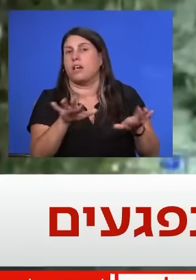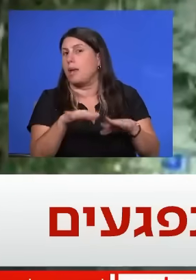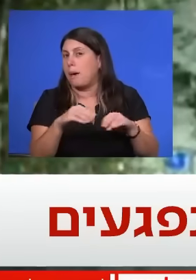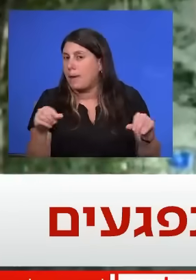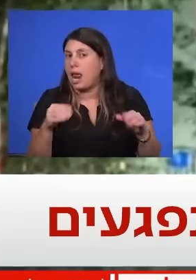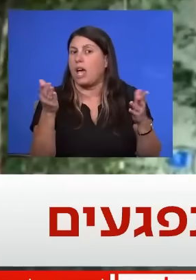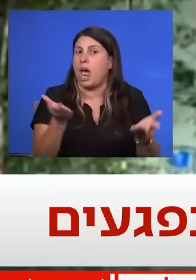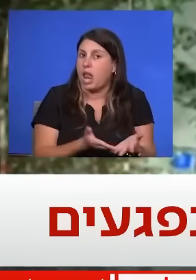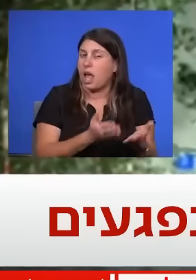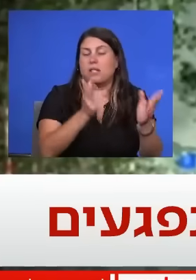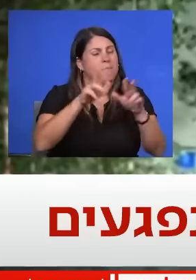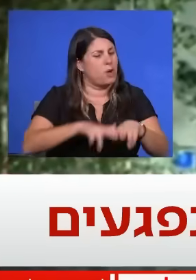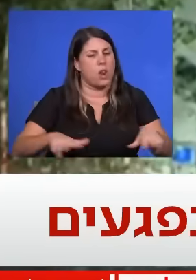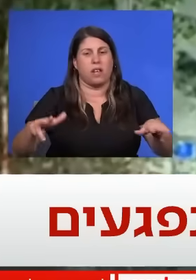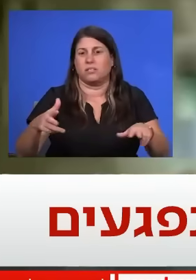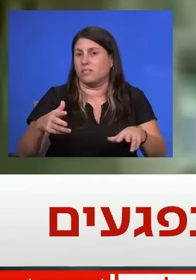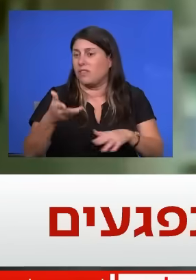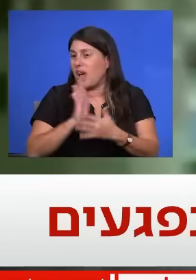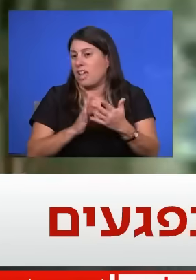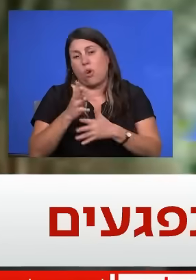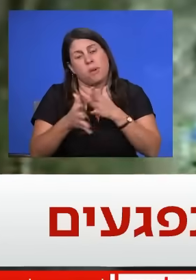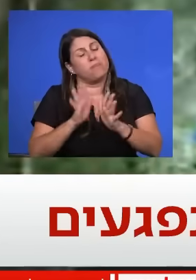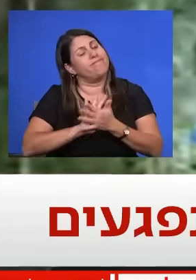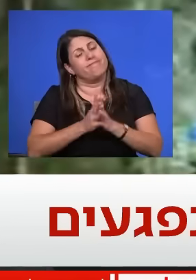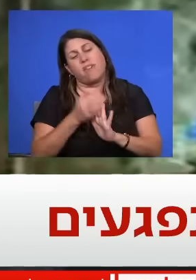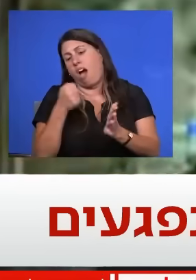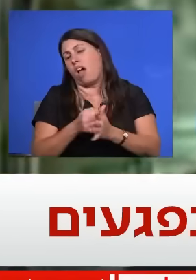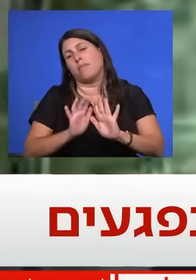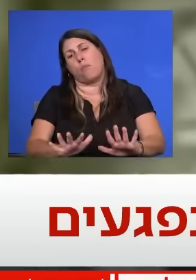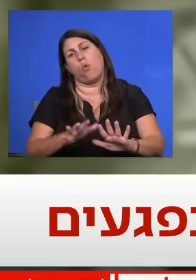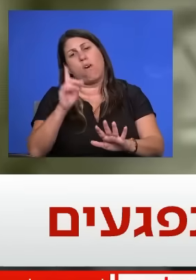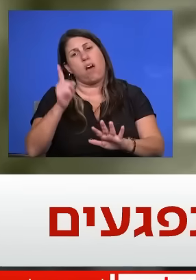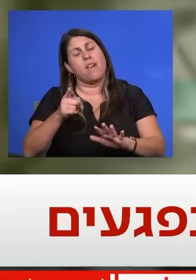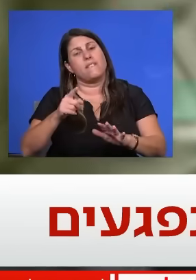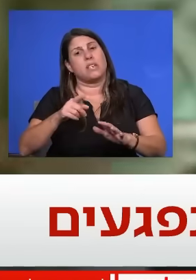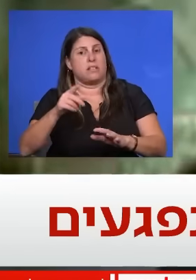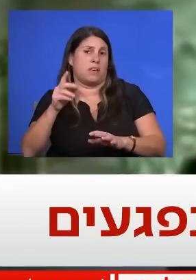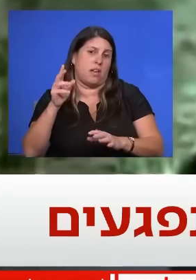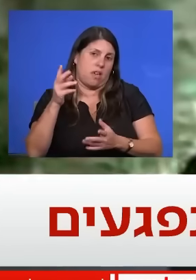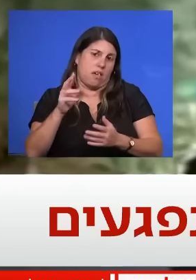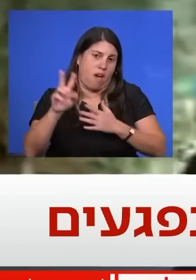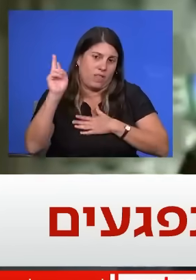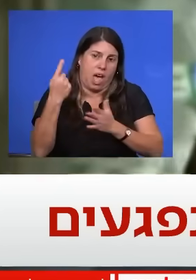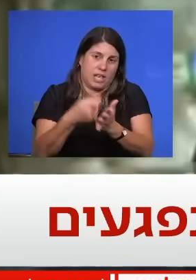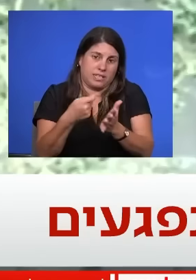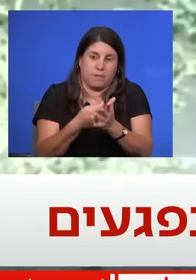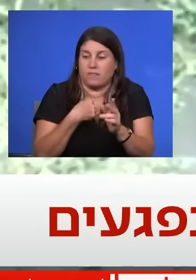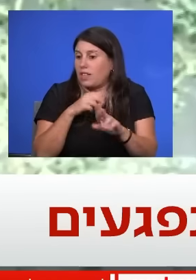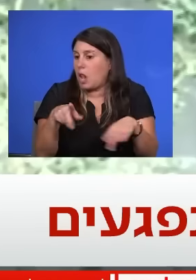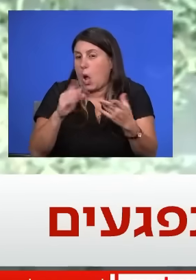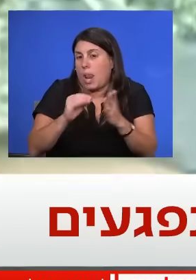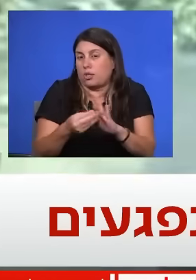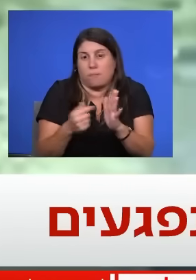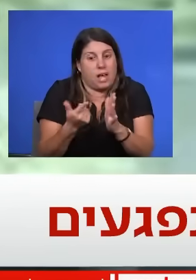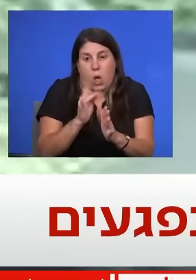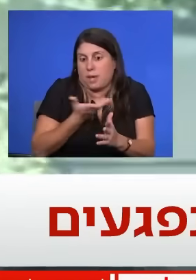הארץ. וחלקם אומרים, בואו עד פה, אנחנו צריכים איזושהי התחייבות כספית מכם, אני לא יכול לחתום עליה, כי לא קיבלתי אפילו התחייבות כספית, לא לדבר על מקדמות. שבועיים